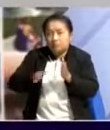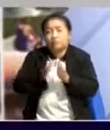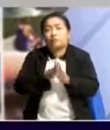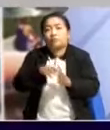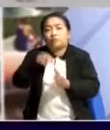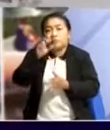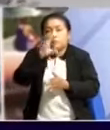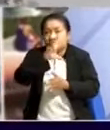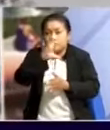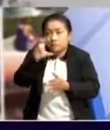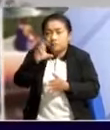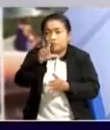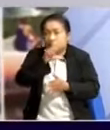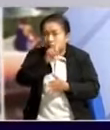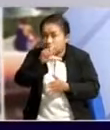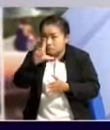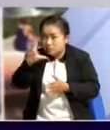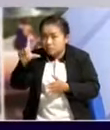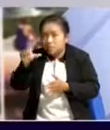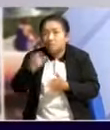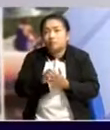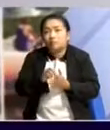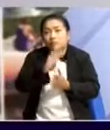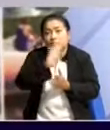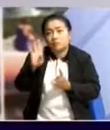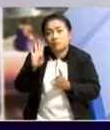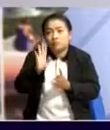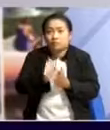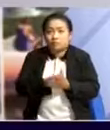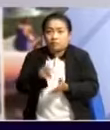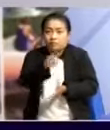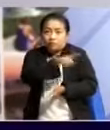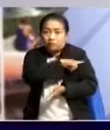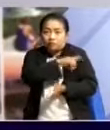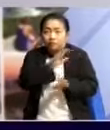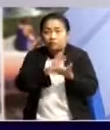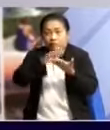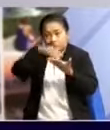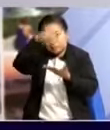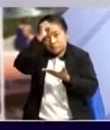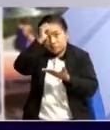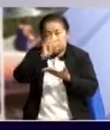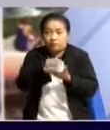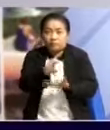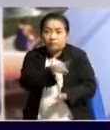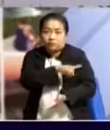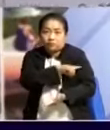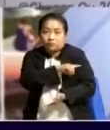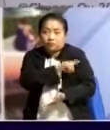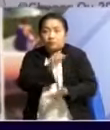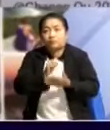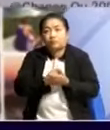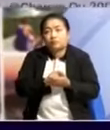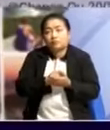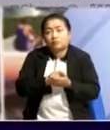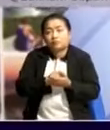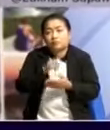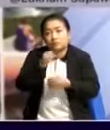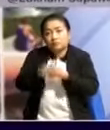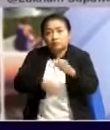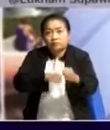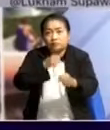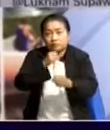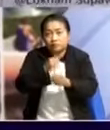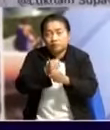โดยมีเท้าแชร์เป็นเพียงเนี่ยเท้าแชร์ที่ดิฉันบอกเนี่ยคุณเป็นเพียงนักศึกษาของมหาวิทยาลัยชื่อดังจังหวัดพิษณุโลกของเรานี่เองก